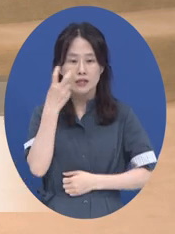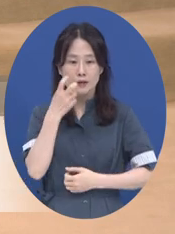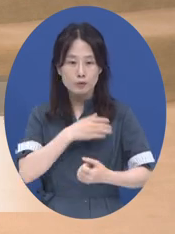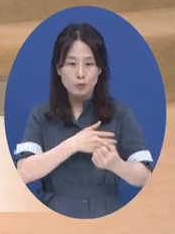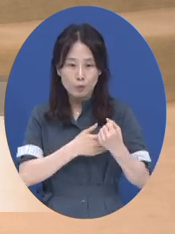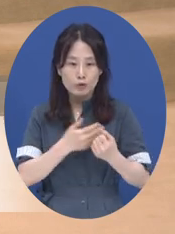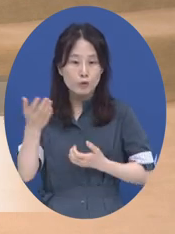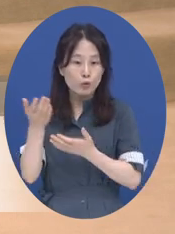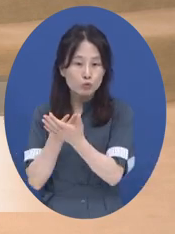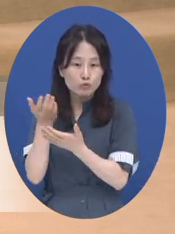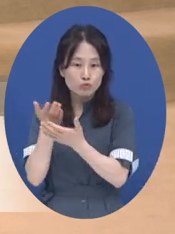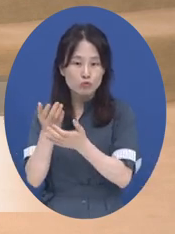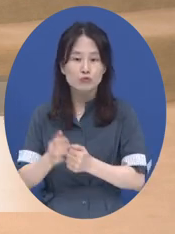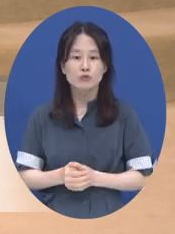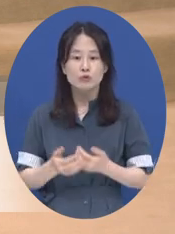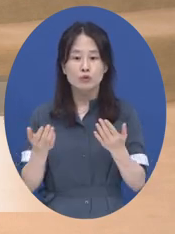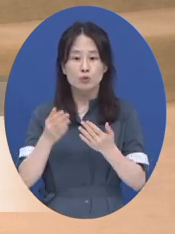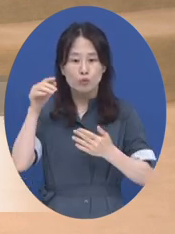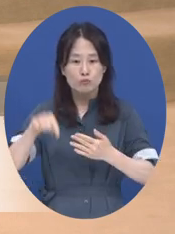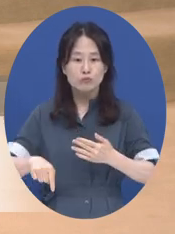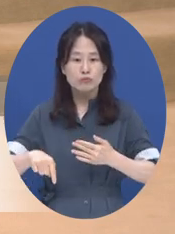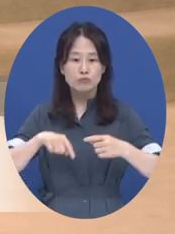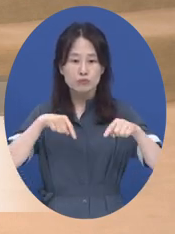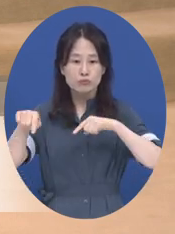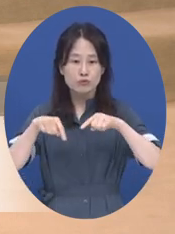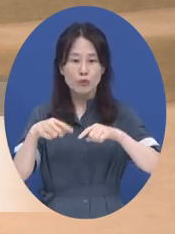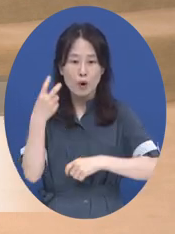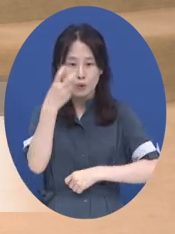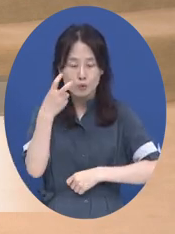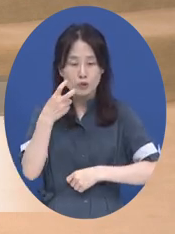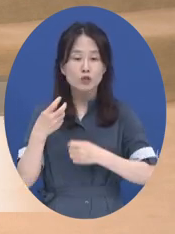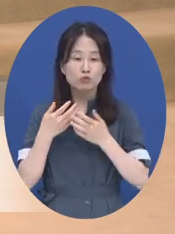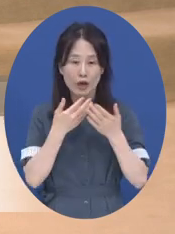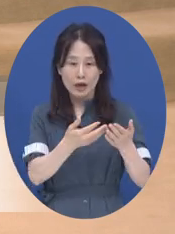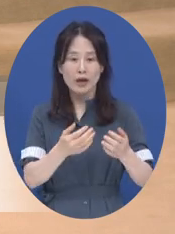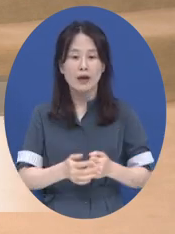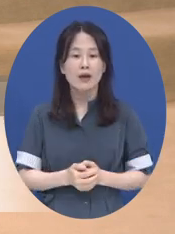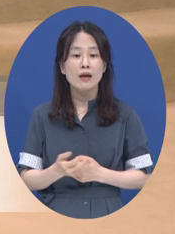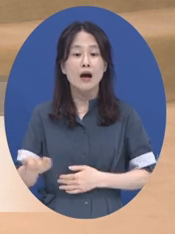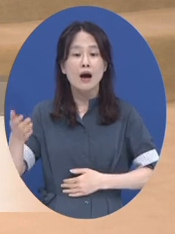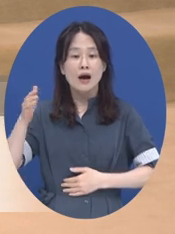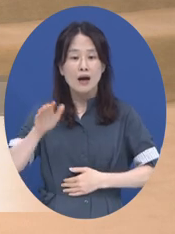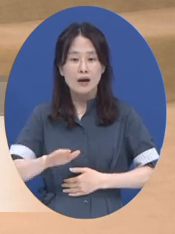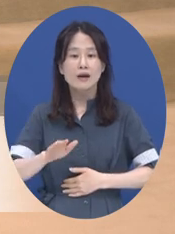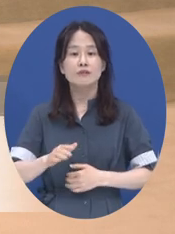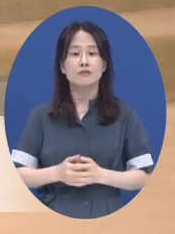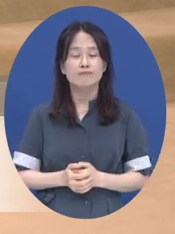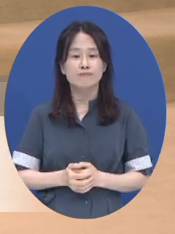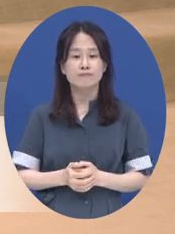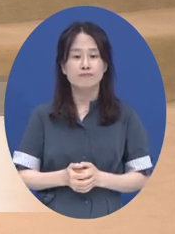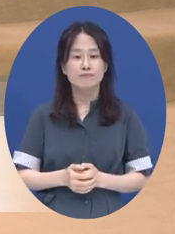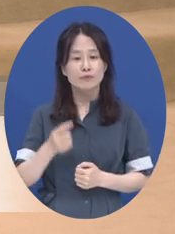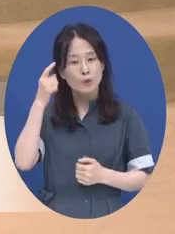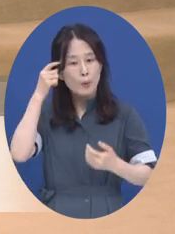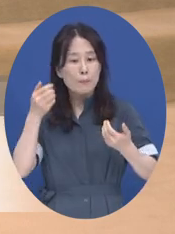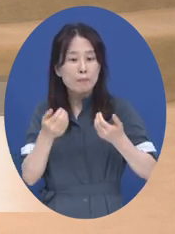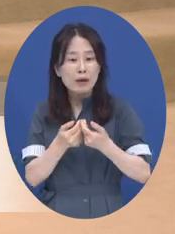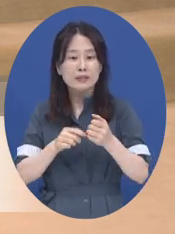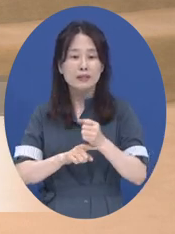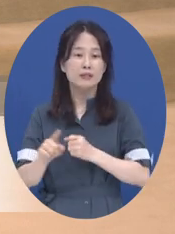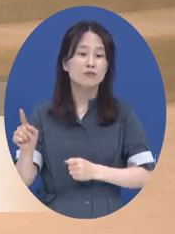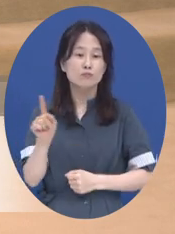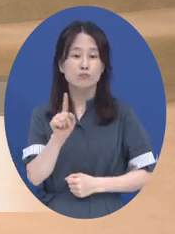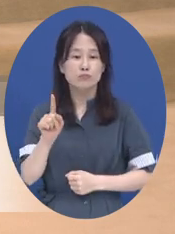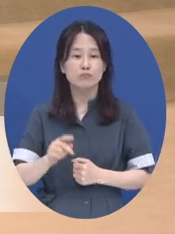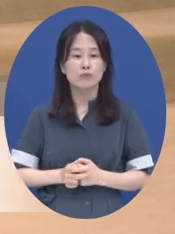근로감독권을 공유하자. 우리가 노동부 지휘하에 우리가 조사해줄게 라고 하는데도 이걸